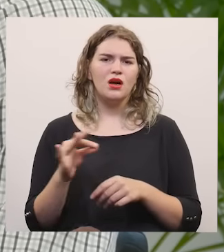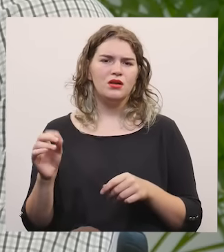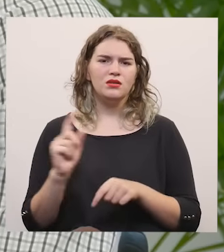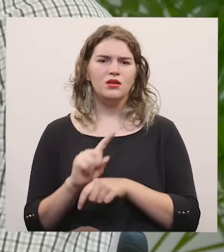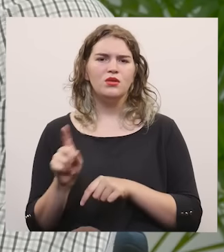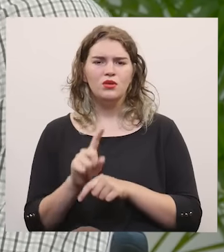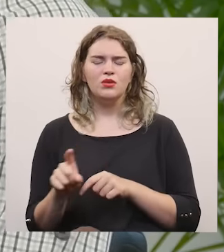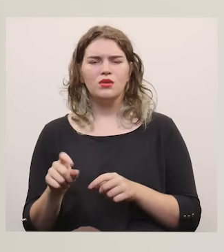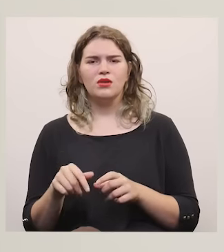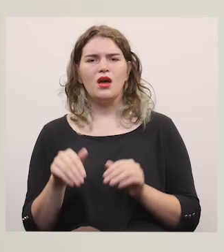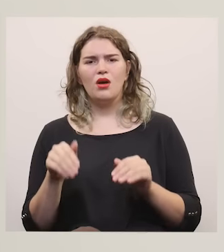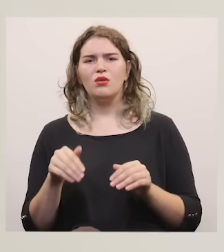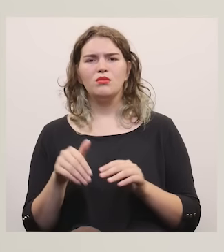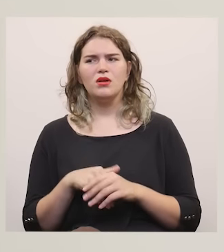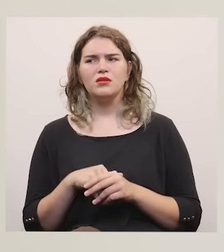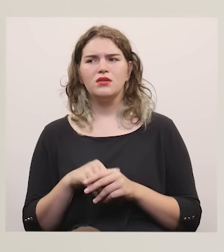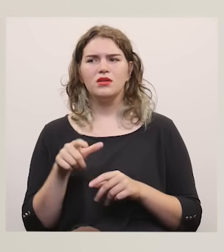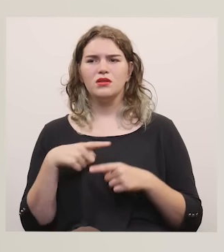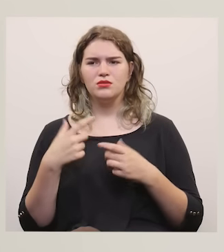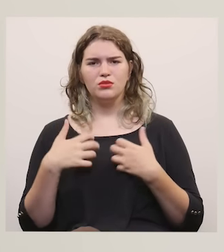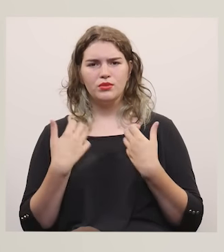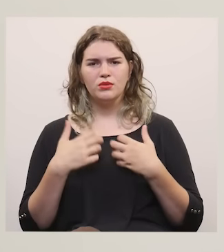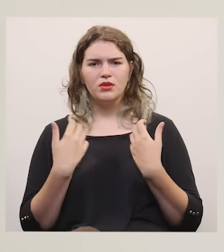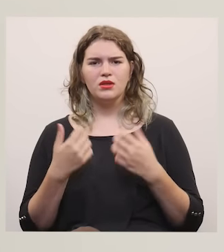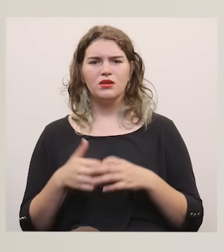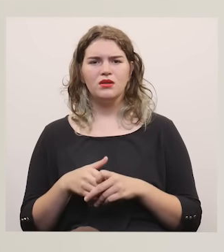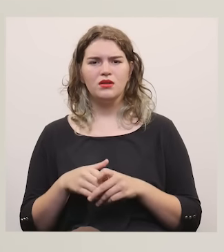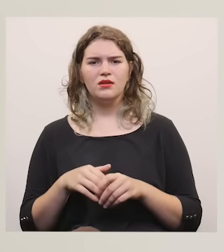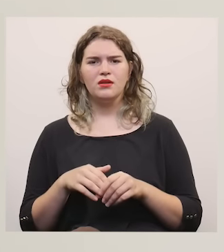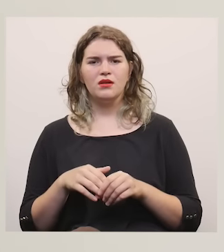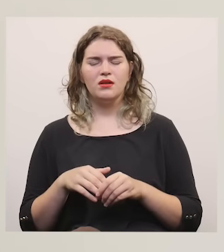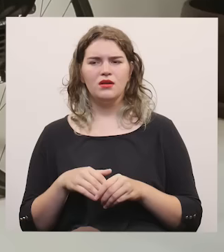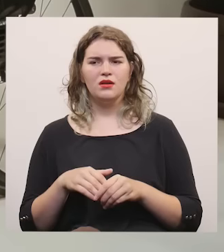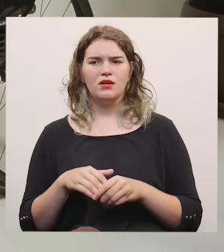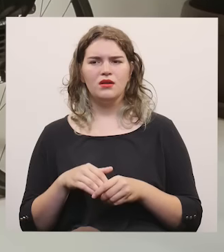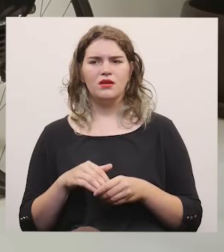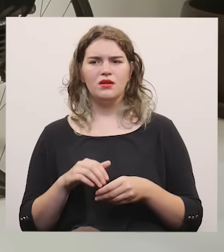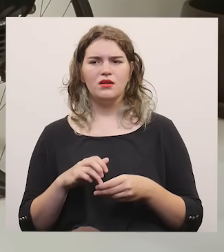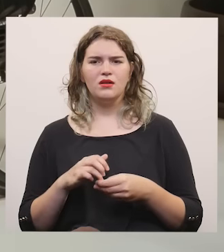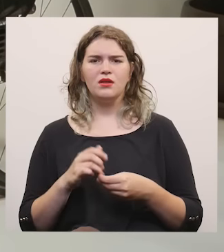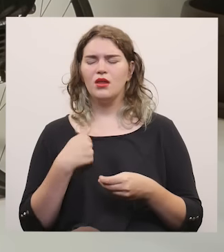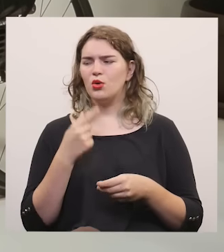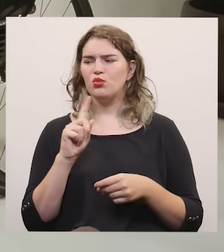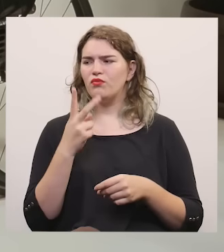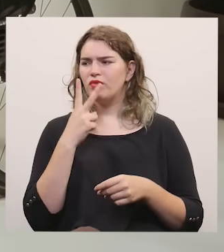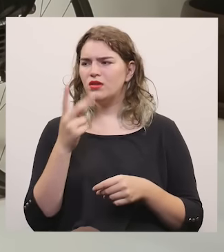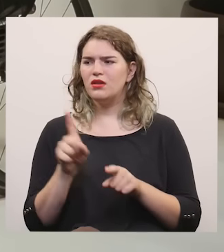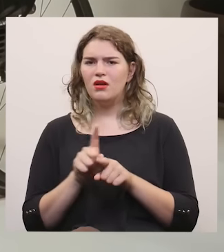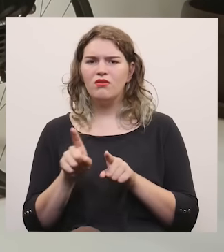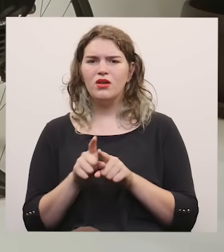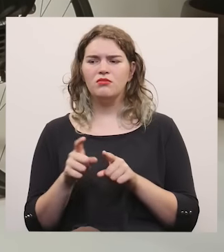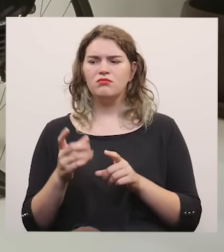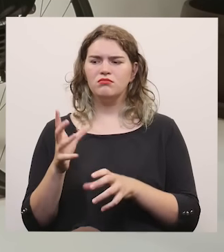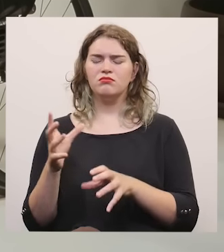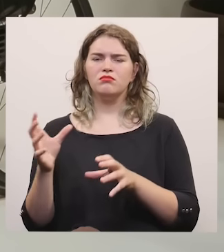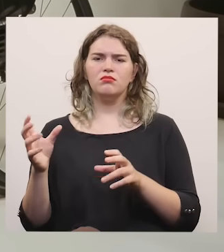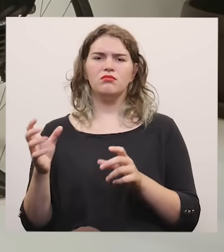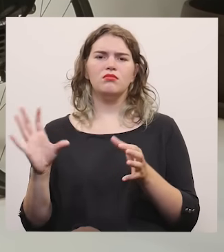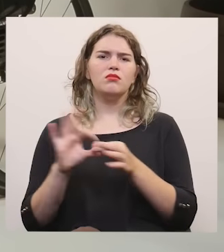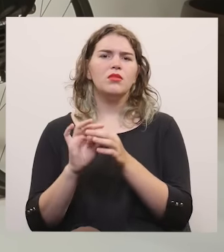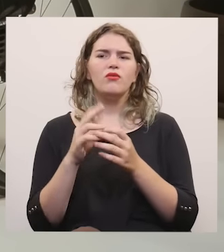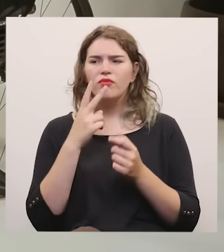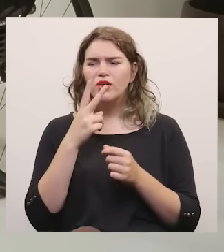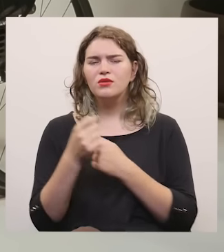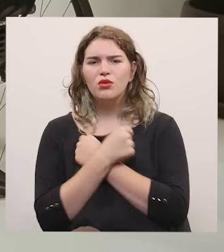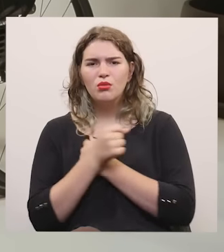alte lucruri de care deocamdată... E o bucurie? Da. Dependența asta lui de tine? Eu nu o văd ca și o dependență așa, eu o văd